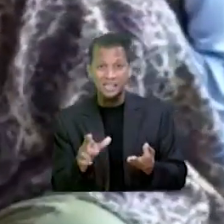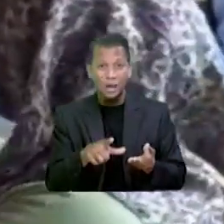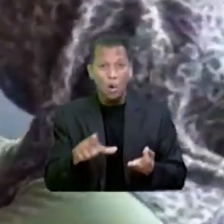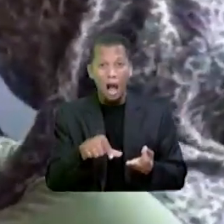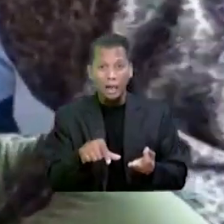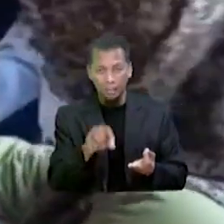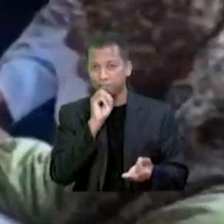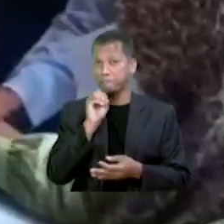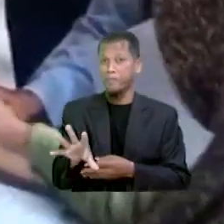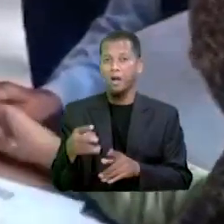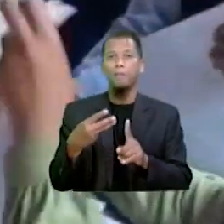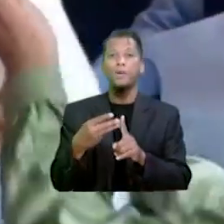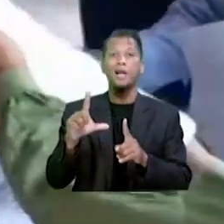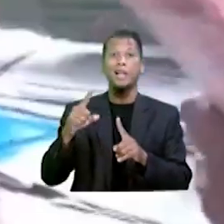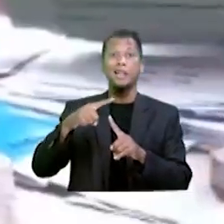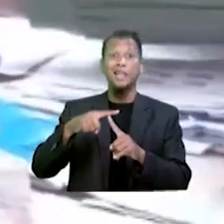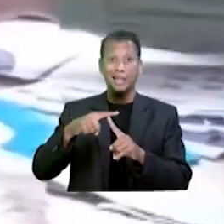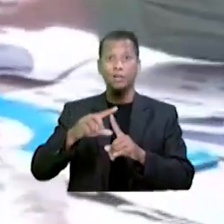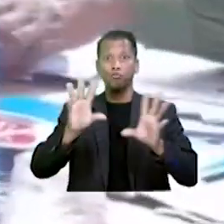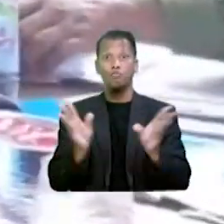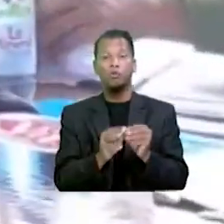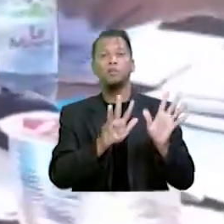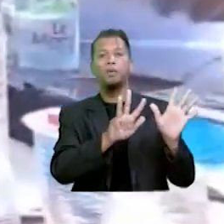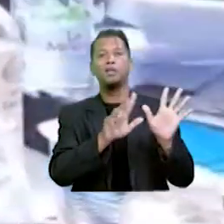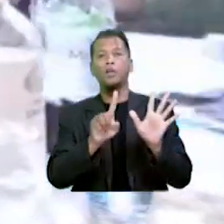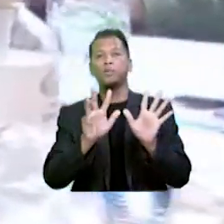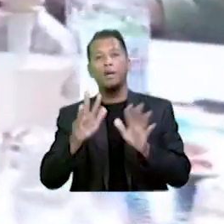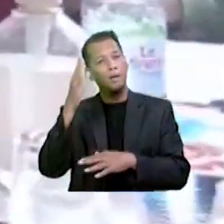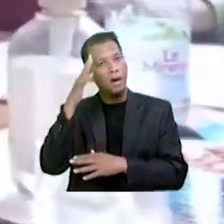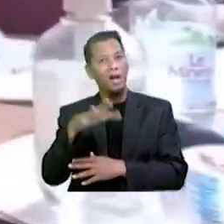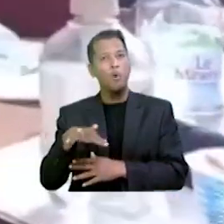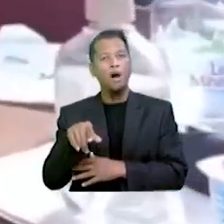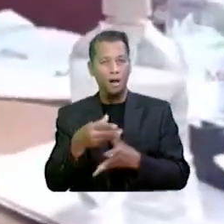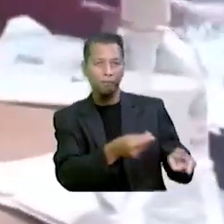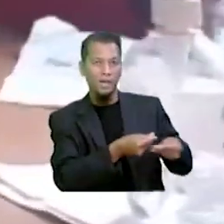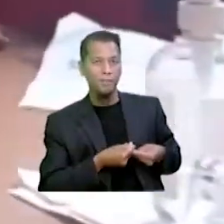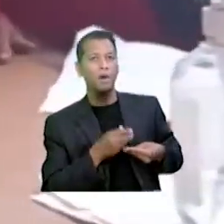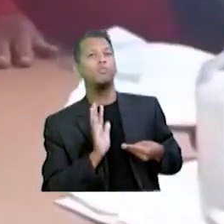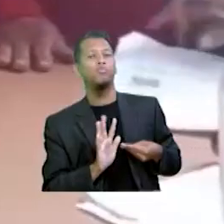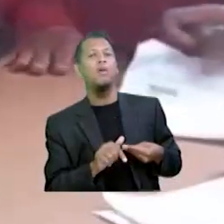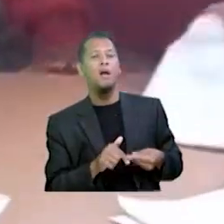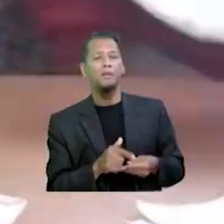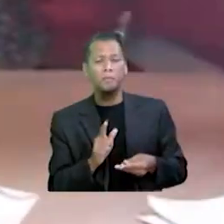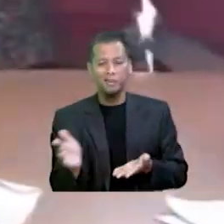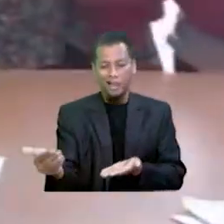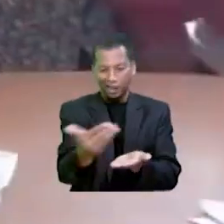BLT ini sebanyak 919 keluarga penerima manfaat yang sebelumnya sudah dilakukan pendataan.